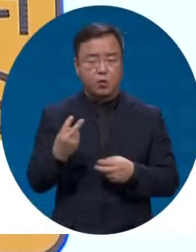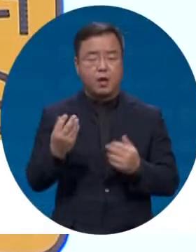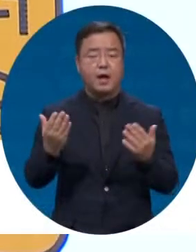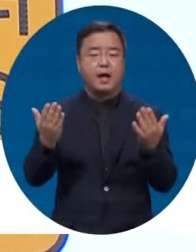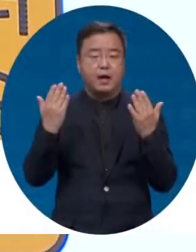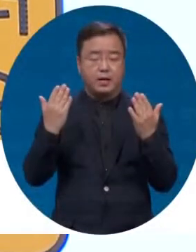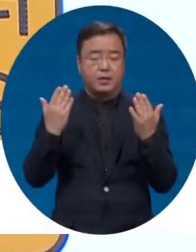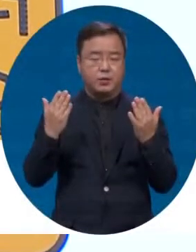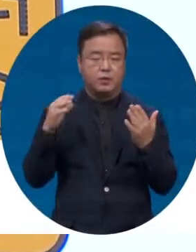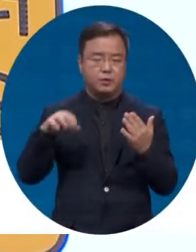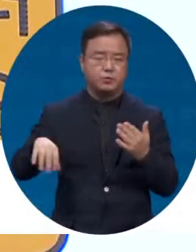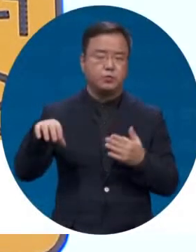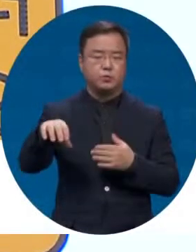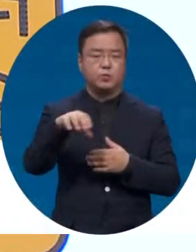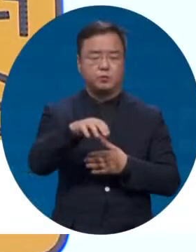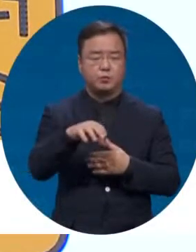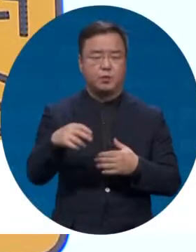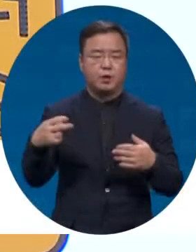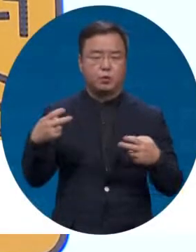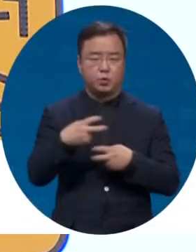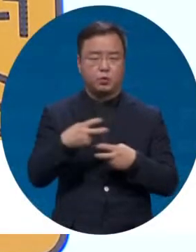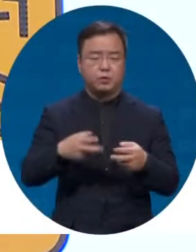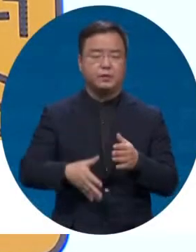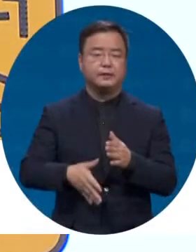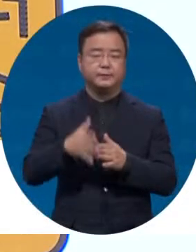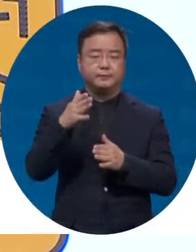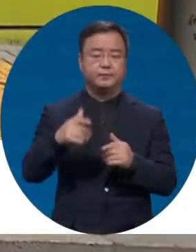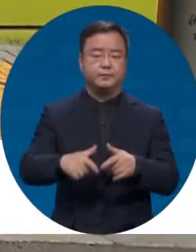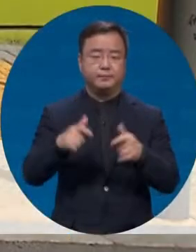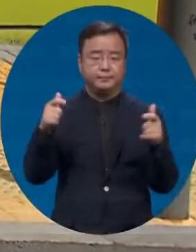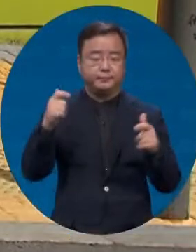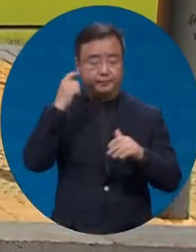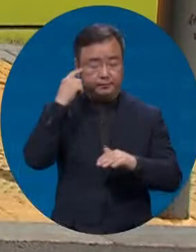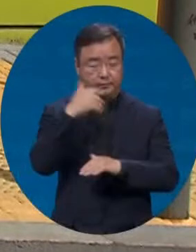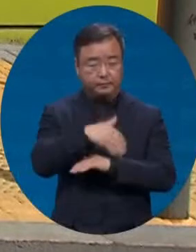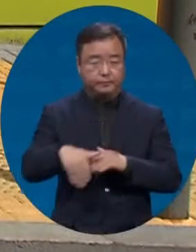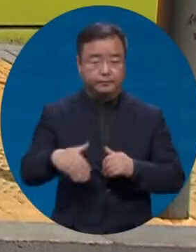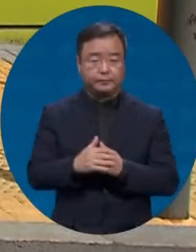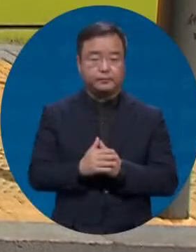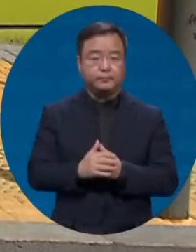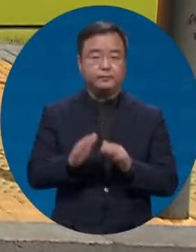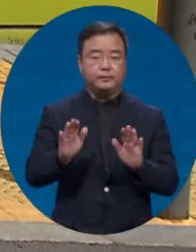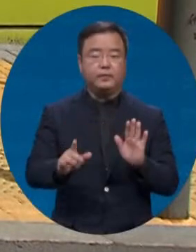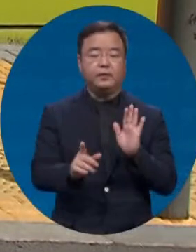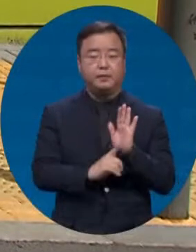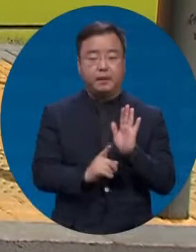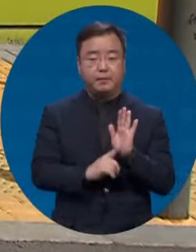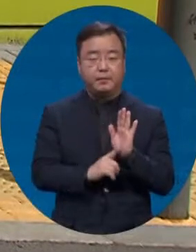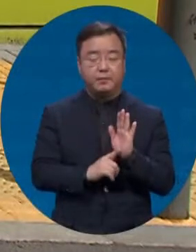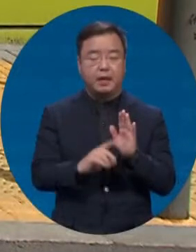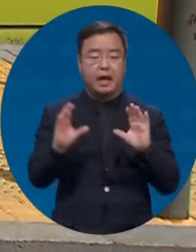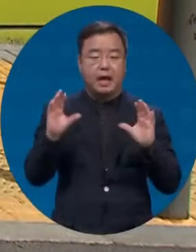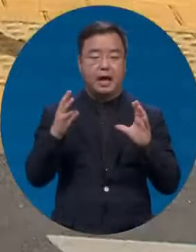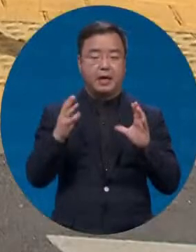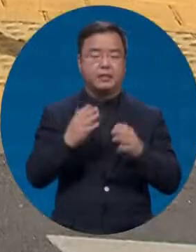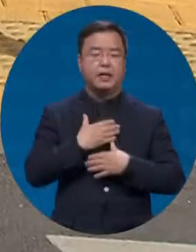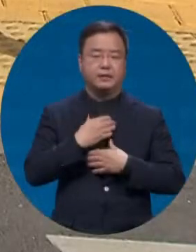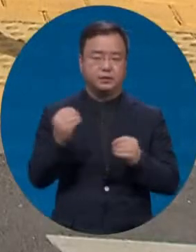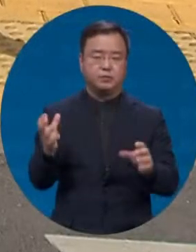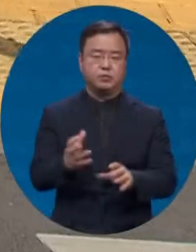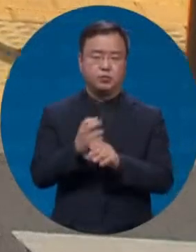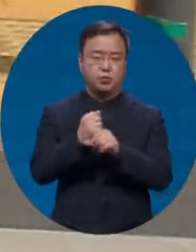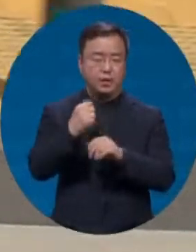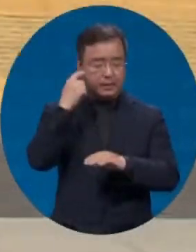주변의 교통 안전 시설을 확충하는 시기입니다 정부는 이번에 발표한 어린이 안전 종합계획 을